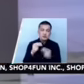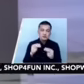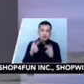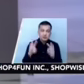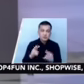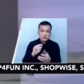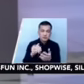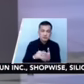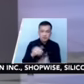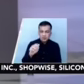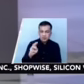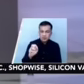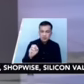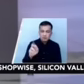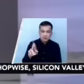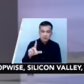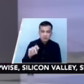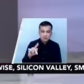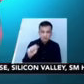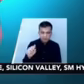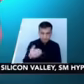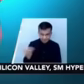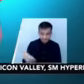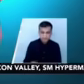Amor La Rosa. Amor?